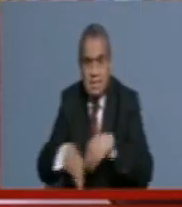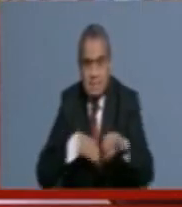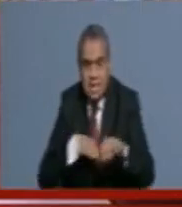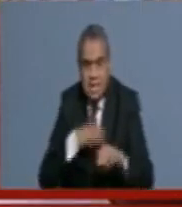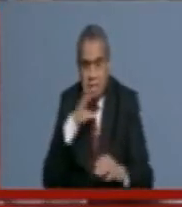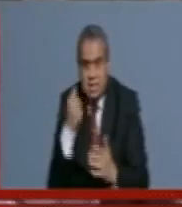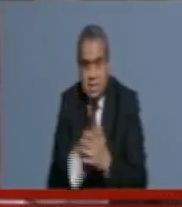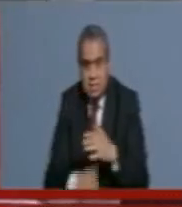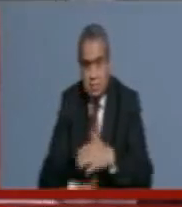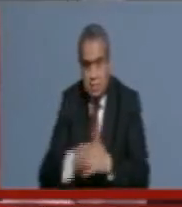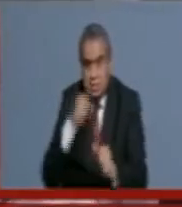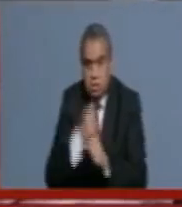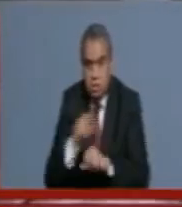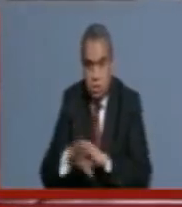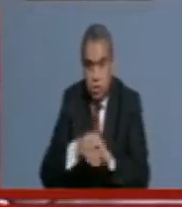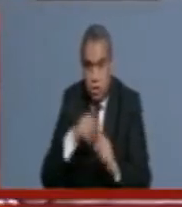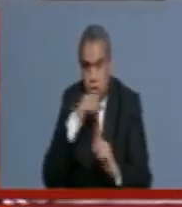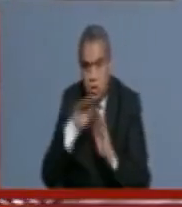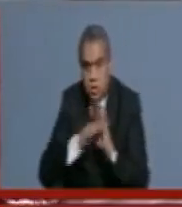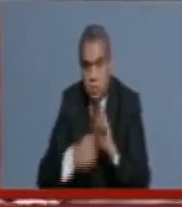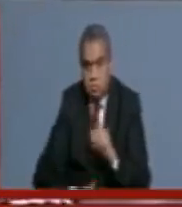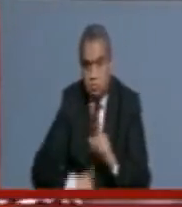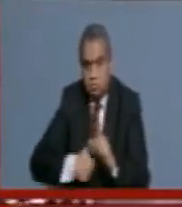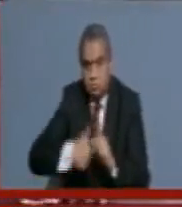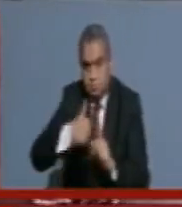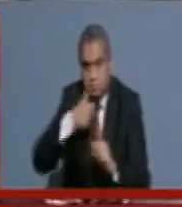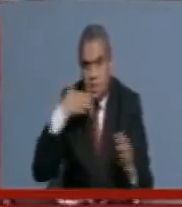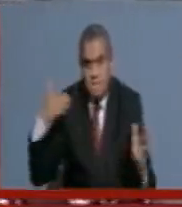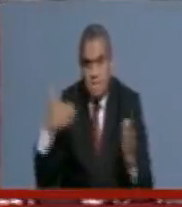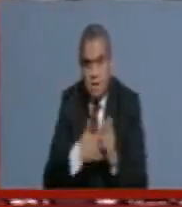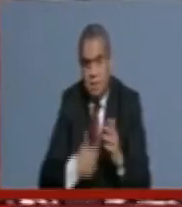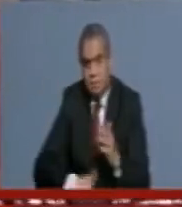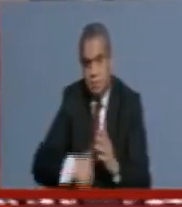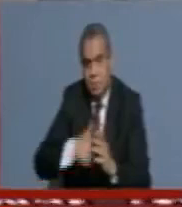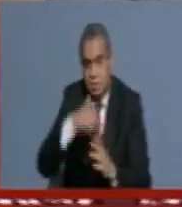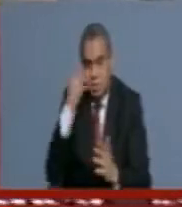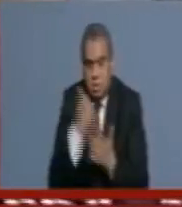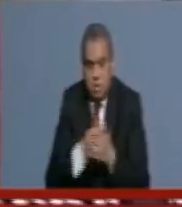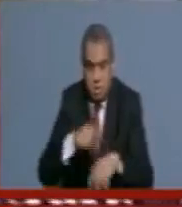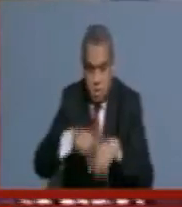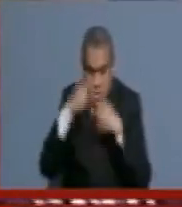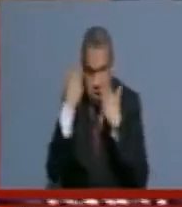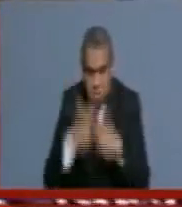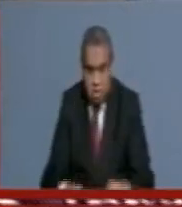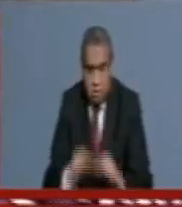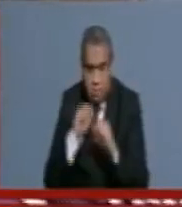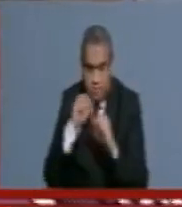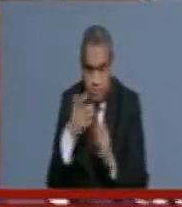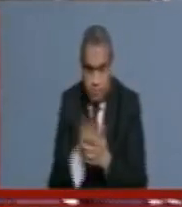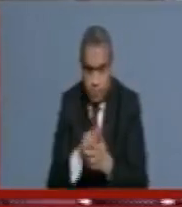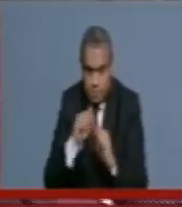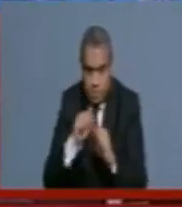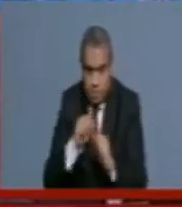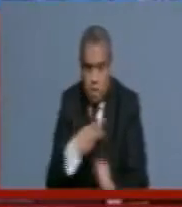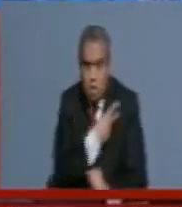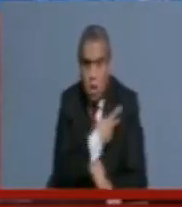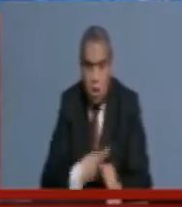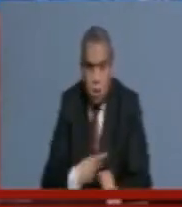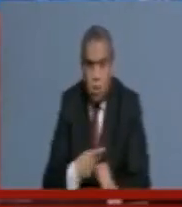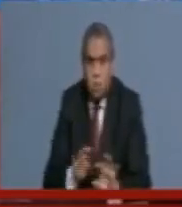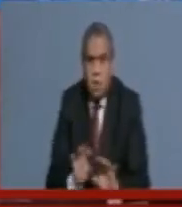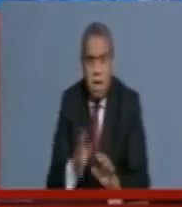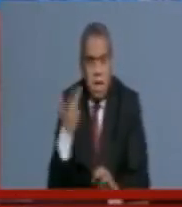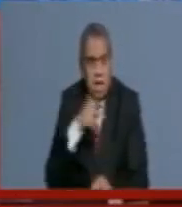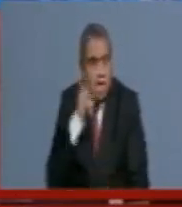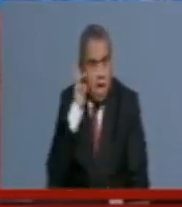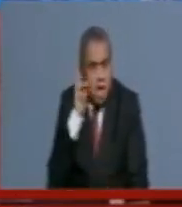صح أدت إلى نتيجة صح. أجهزة الدولة برضو ساعدت بطريقة كبيرة جدا